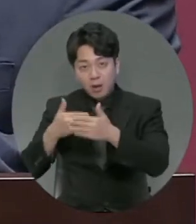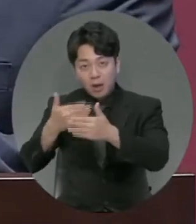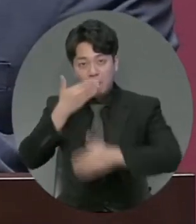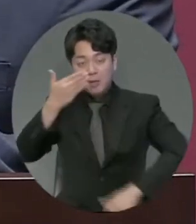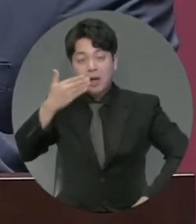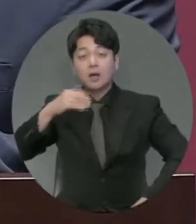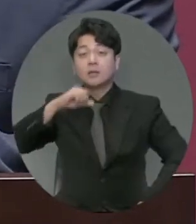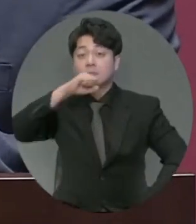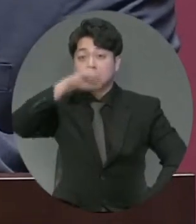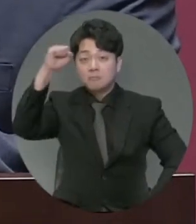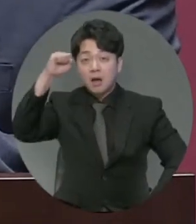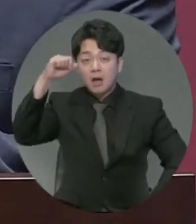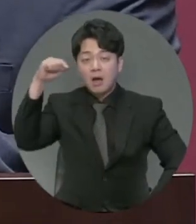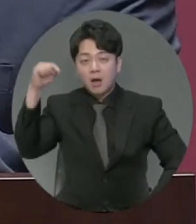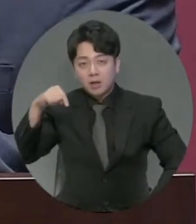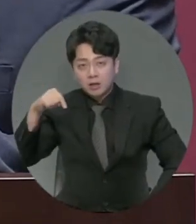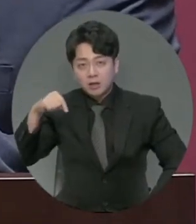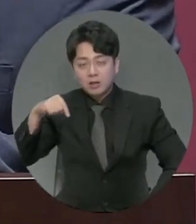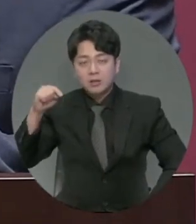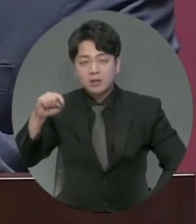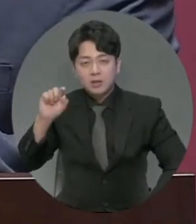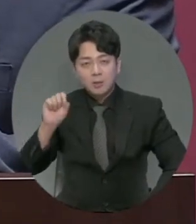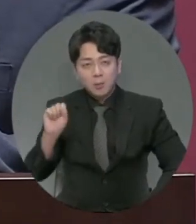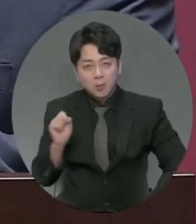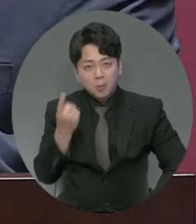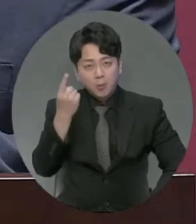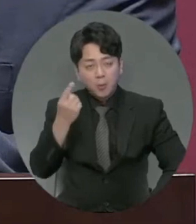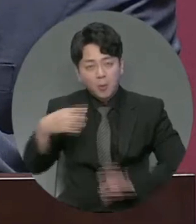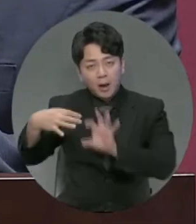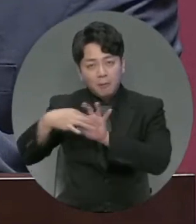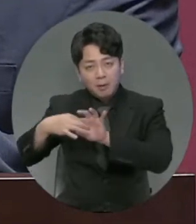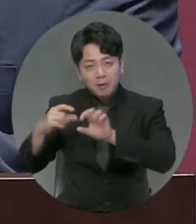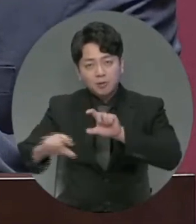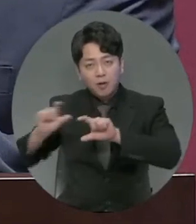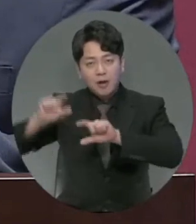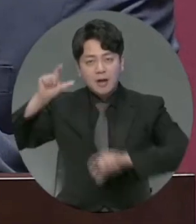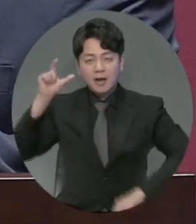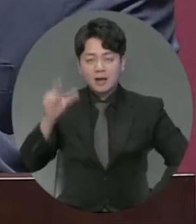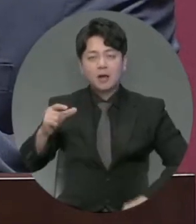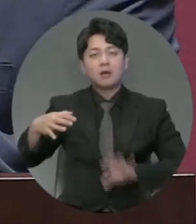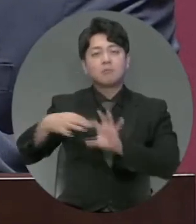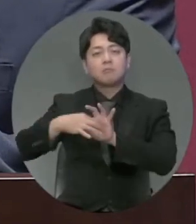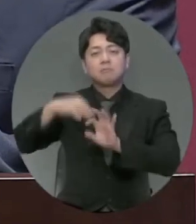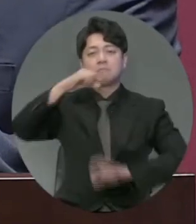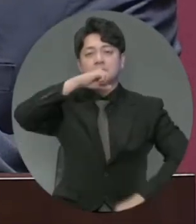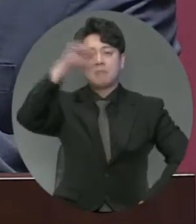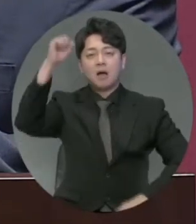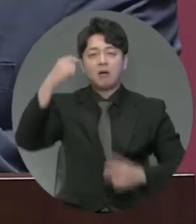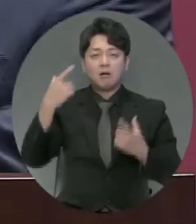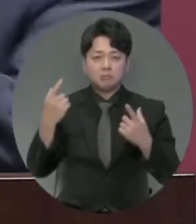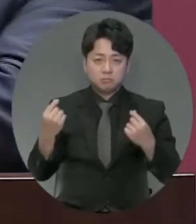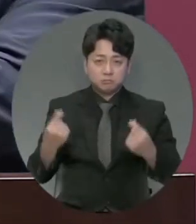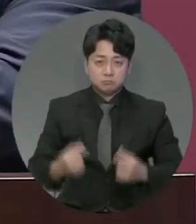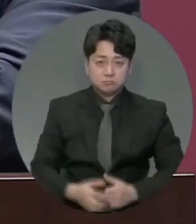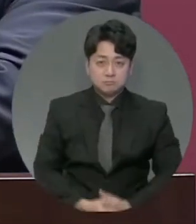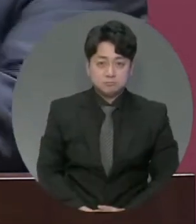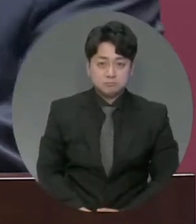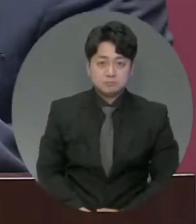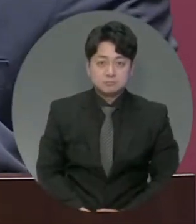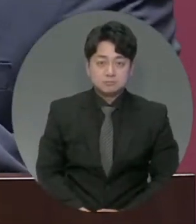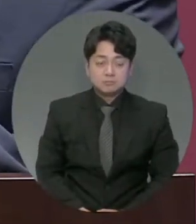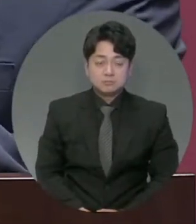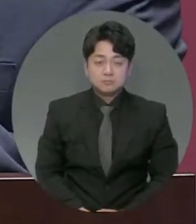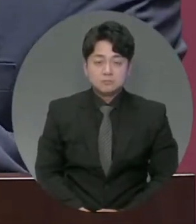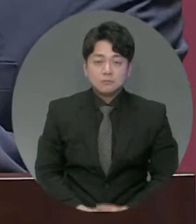포괄적인 한미관계가 다시 정립되기 시작했다 이렇게 생각합니다. 저는 그것이 가장 큰 일이라고 생각합니다. 총리님,